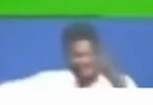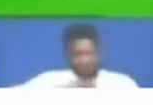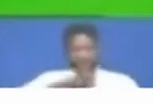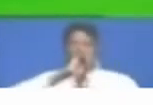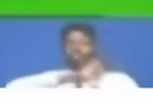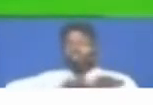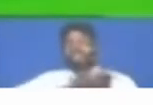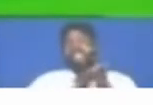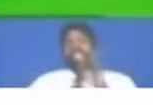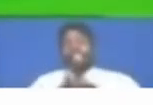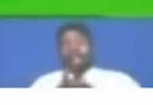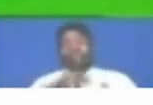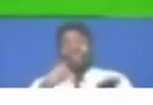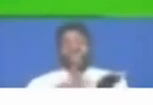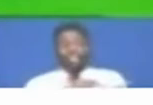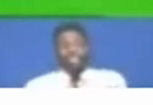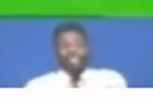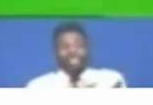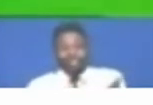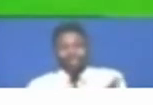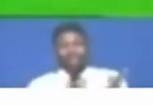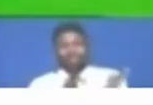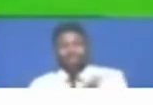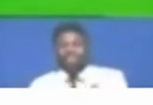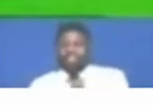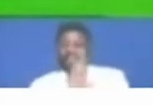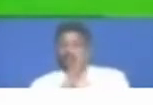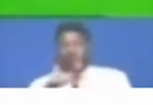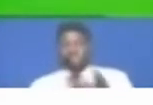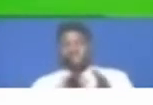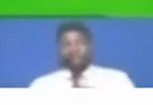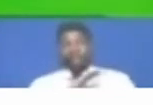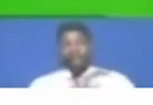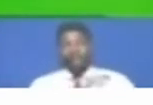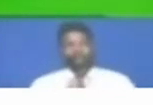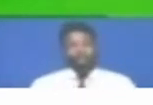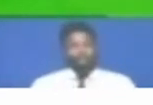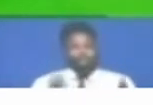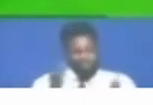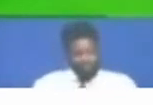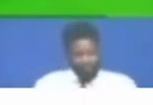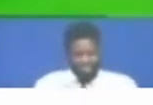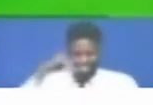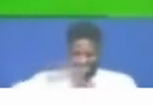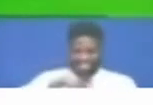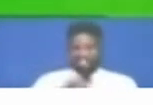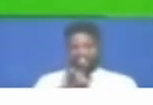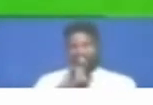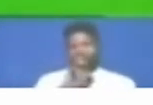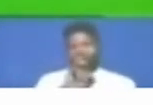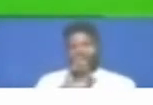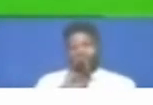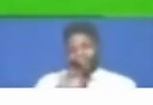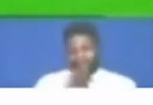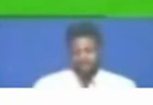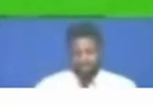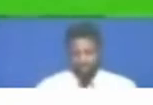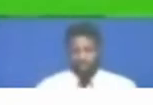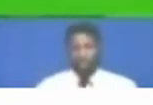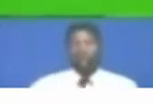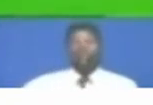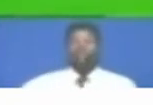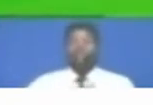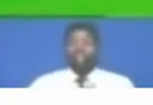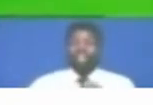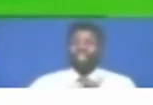kushauriana na wale wenzake ambao wako pale pamoja naye katika tume ya uchaguzi. Sisi wana Kenya